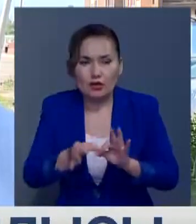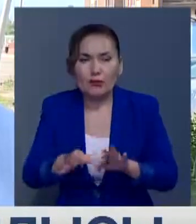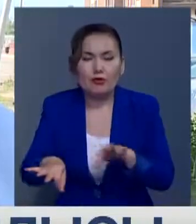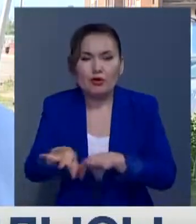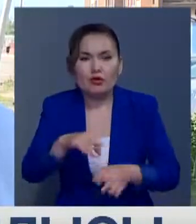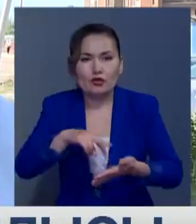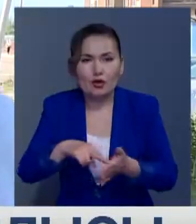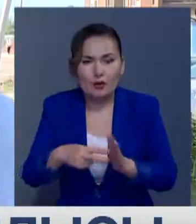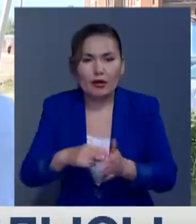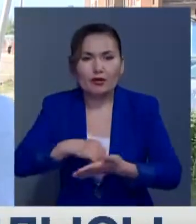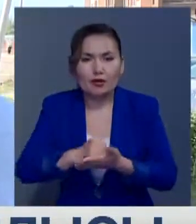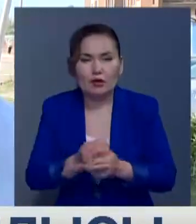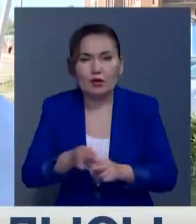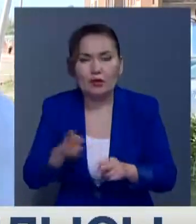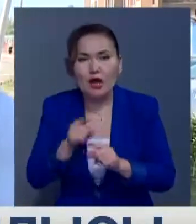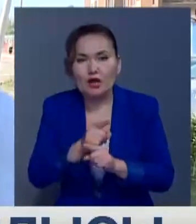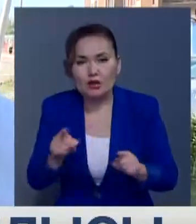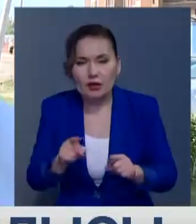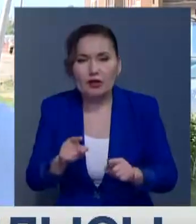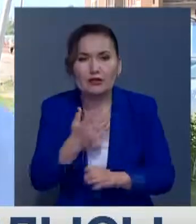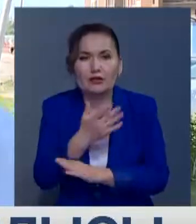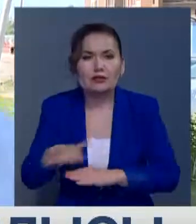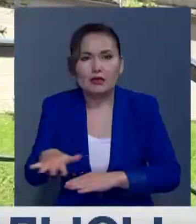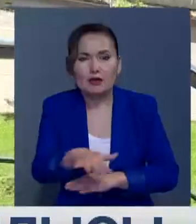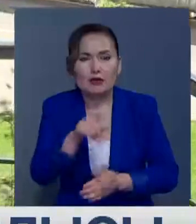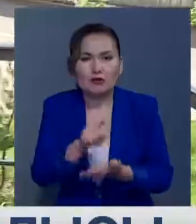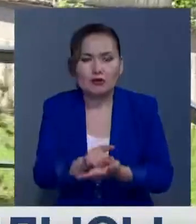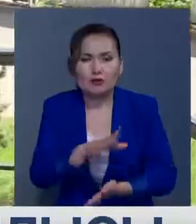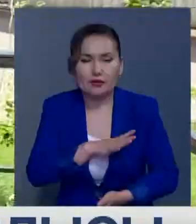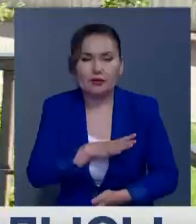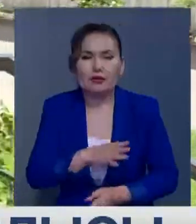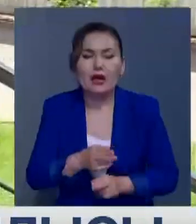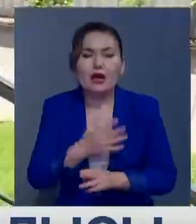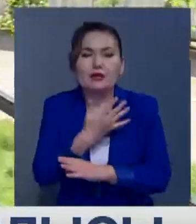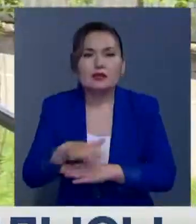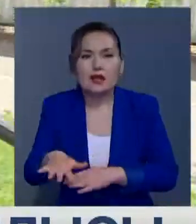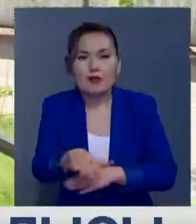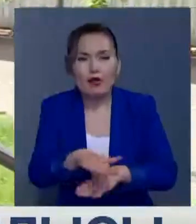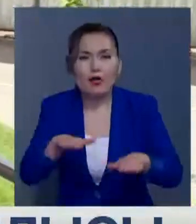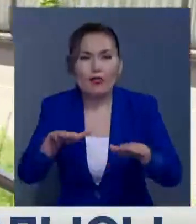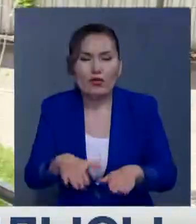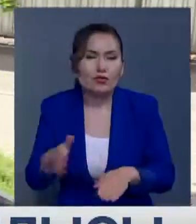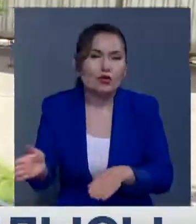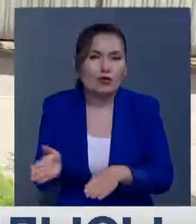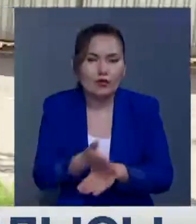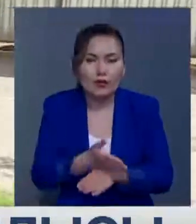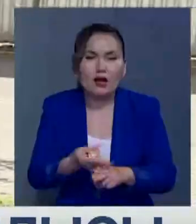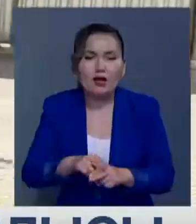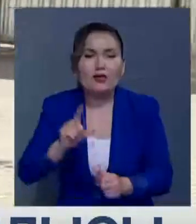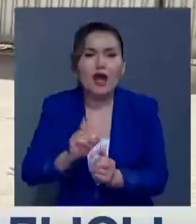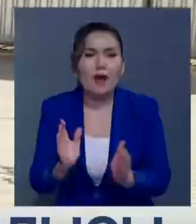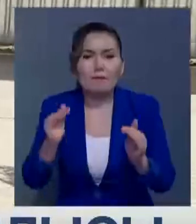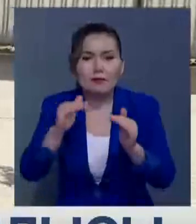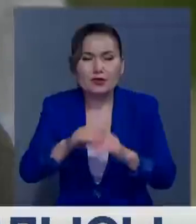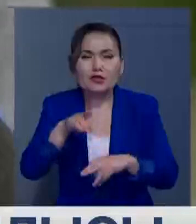жоспарға сәйкес бұл арада шағын саябақ болуы тиіс еді. Саябақ орнына мешіт салу қаншалықты орынды? Осы